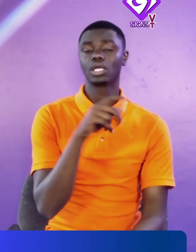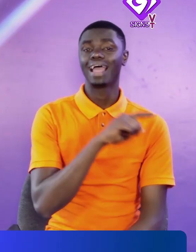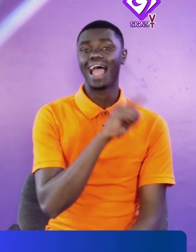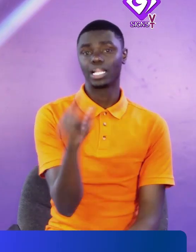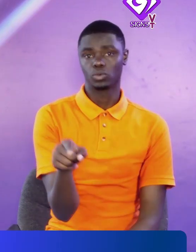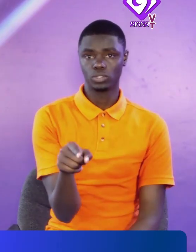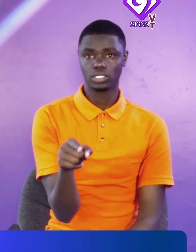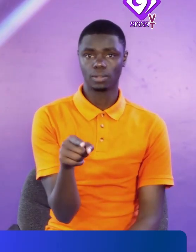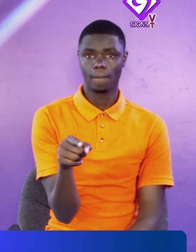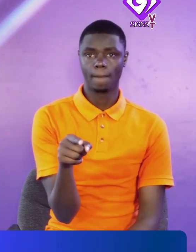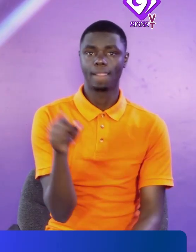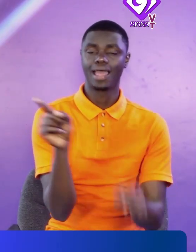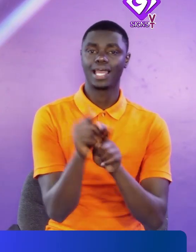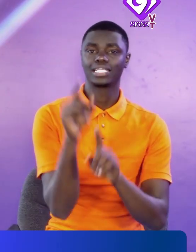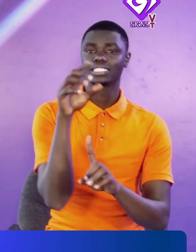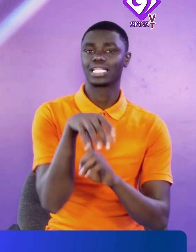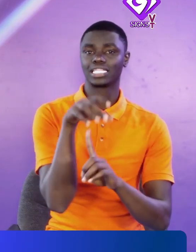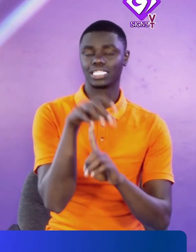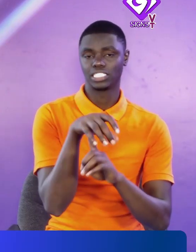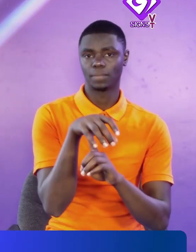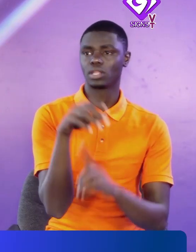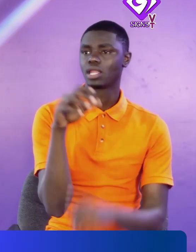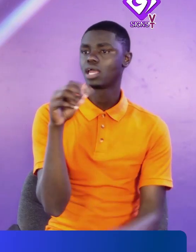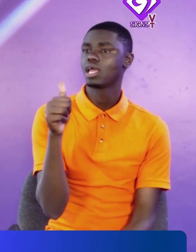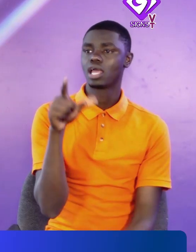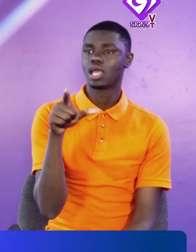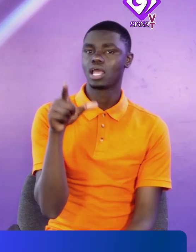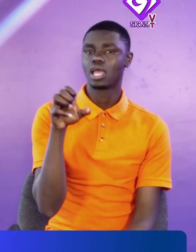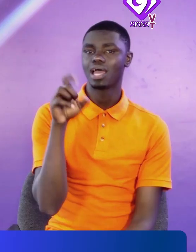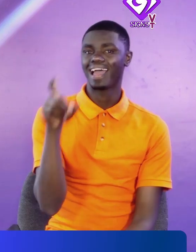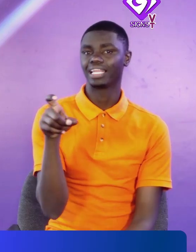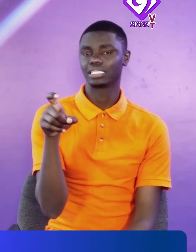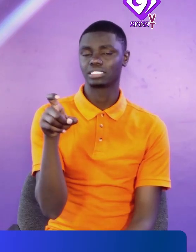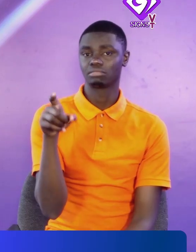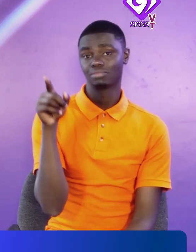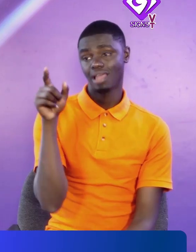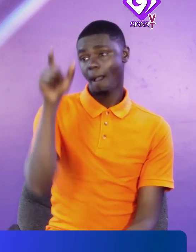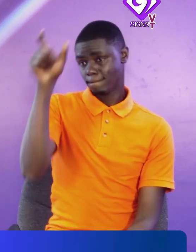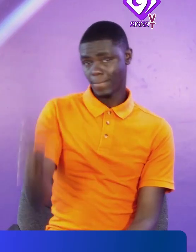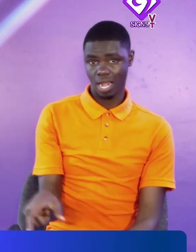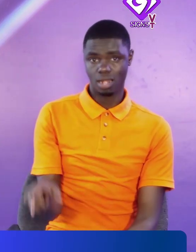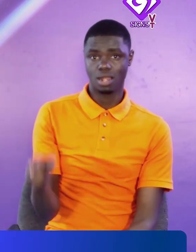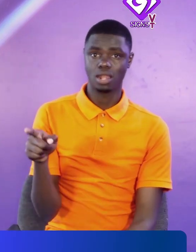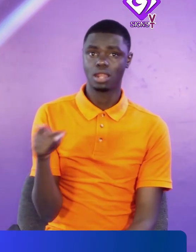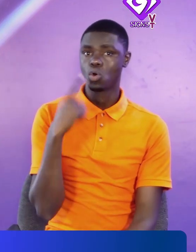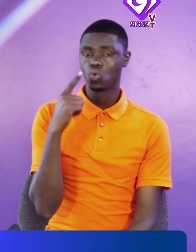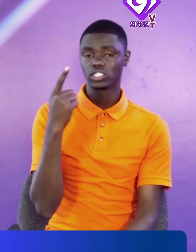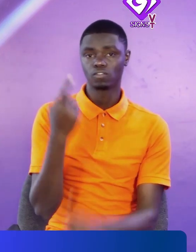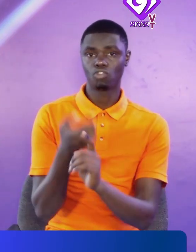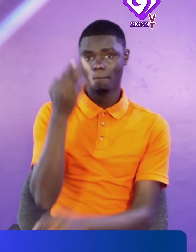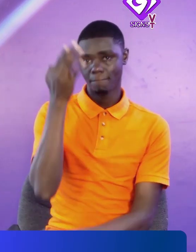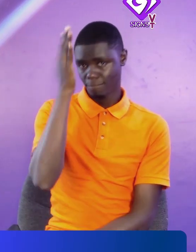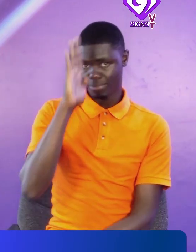ndio champion. Alex Pereira ama Poatan kama anavyojulikana, ambaye ni Brazil, anakuja